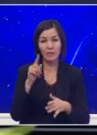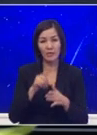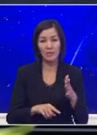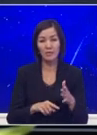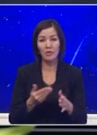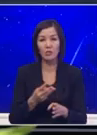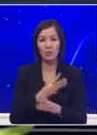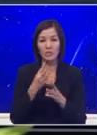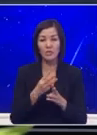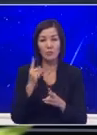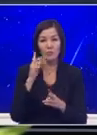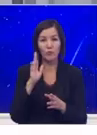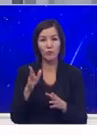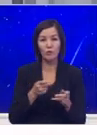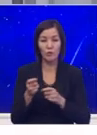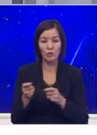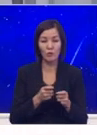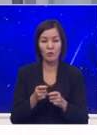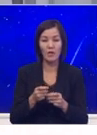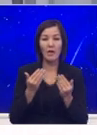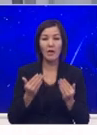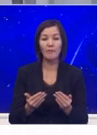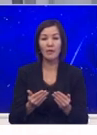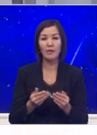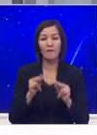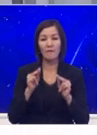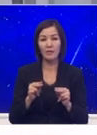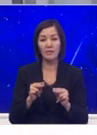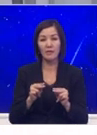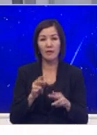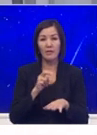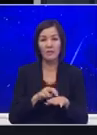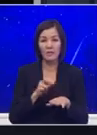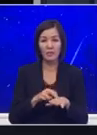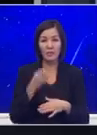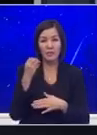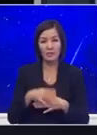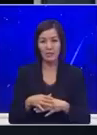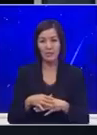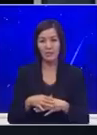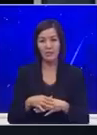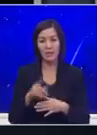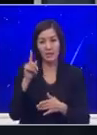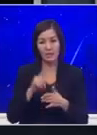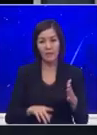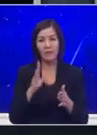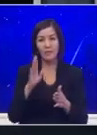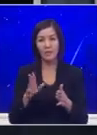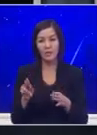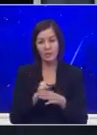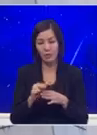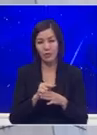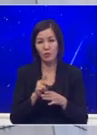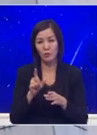их пожелания будут услышаны властями региона а пока верные клятве гиппократа врачи кардиологического центра намерены и дальше лечить своих